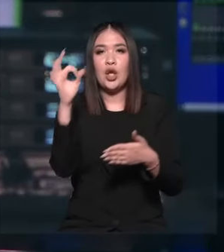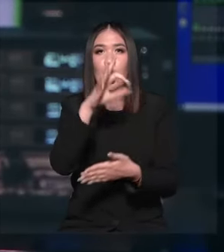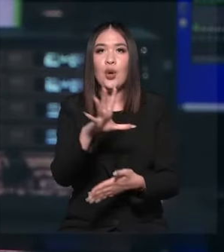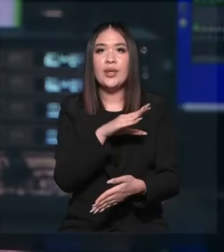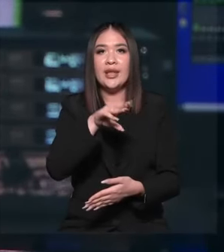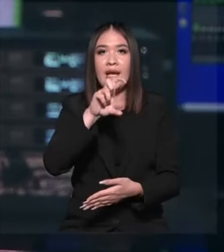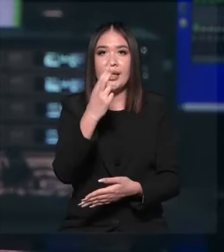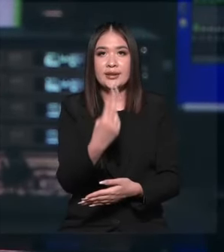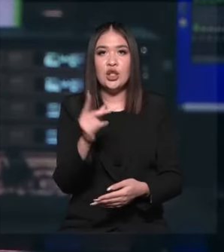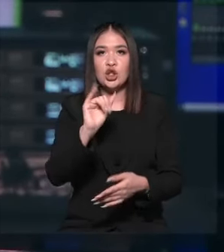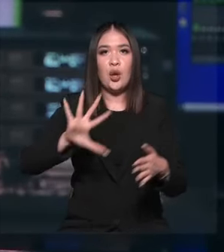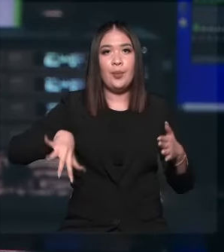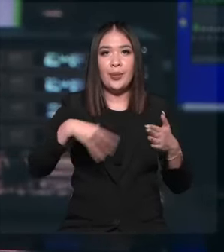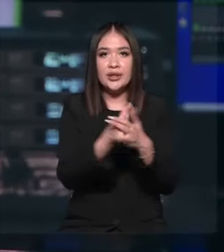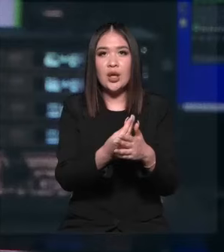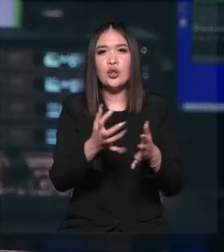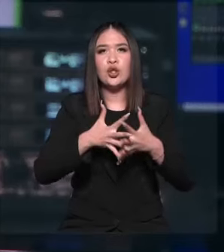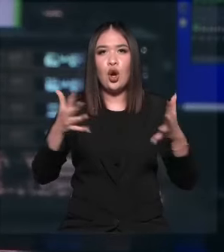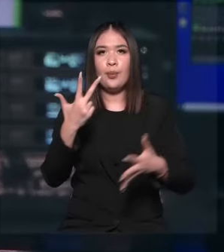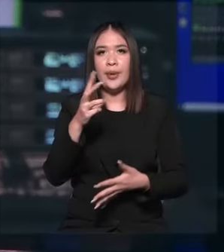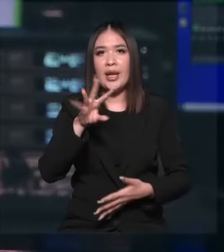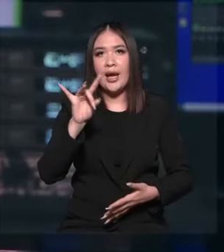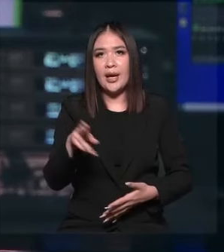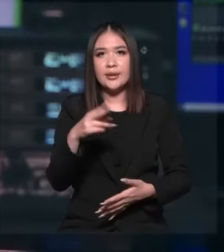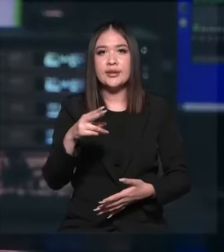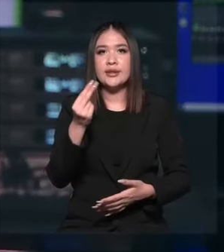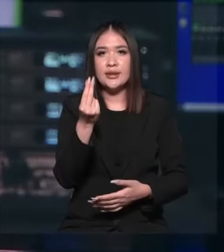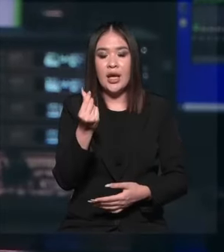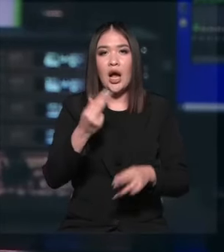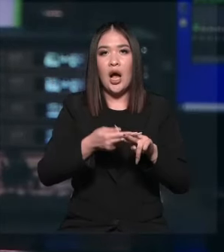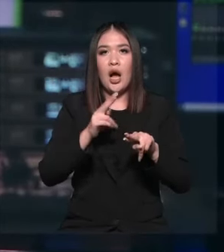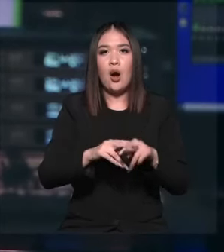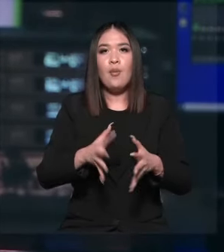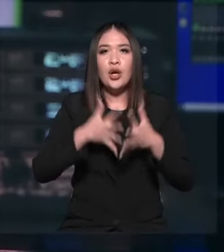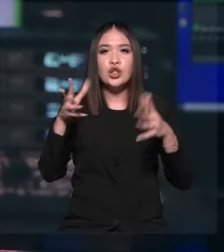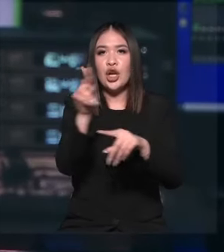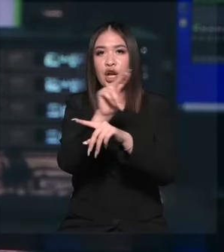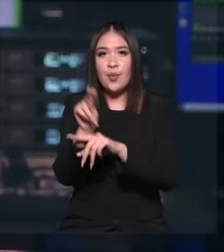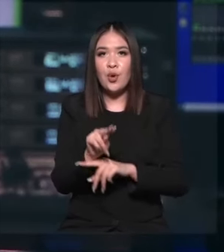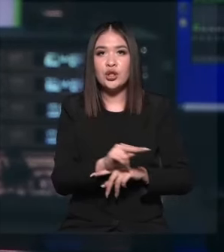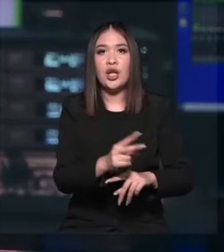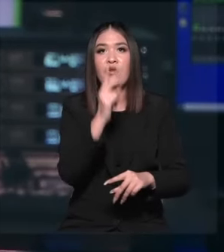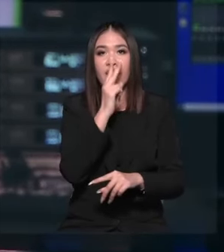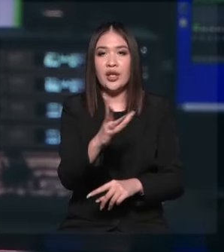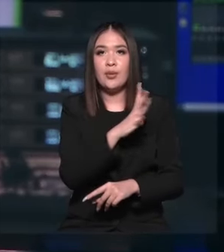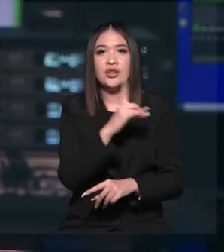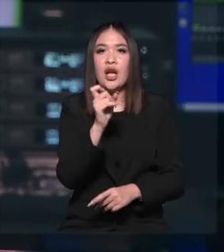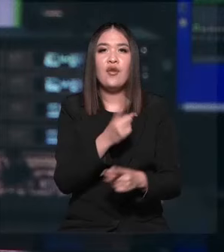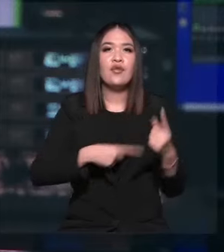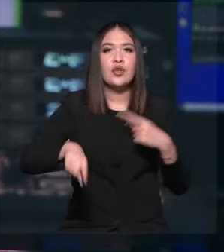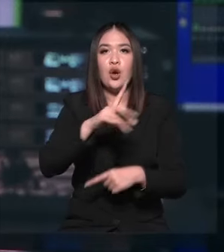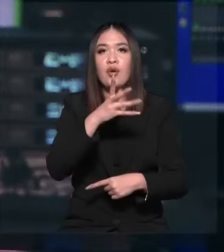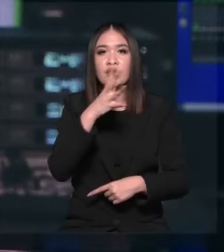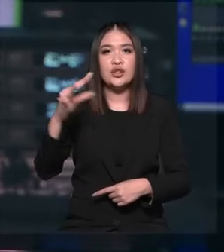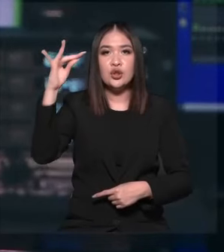из бюджета региона выделили больше 3 миллиардов тенге. Столь масштабной ремонтной кампании станция не видела за всю свою